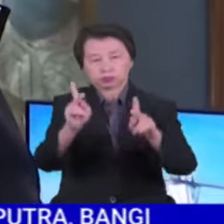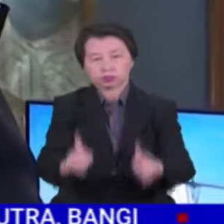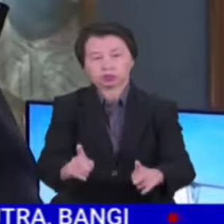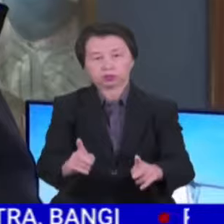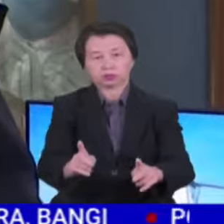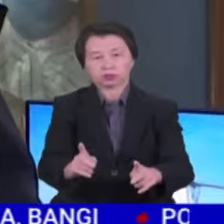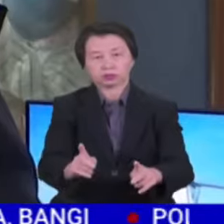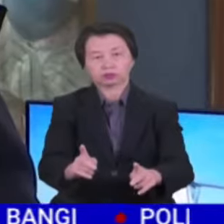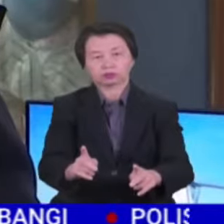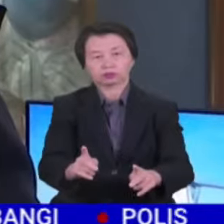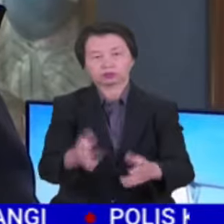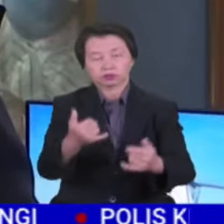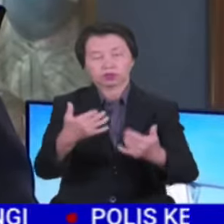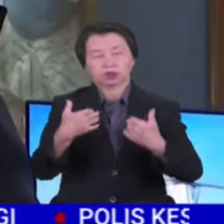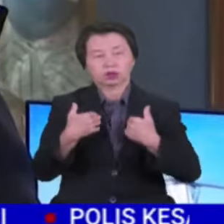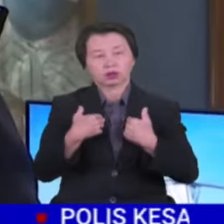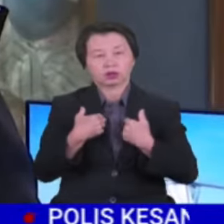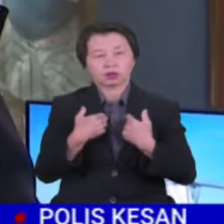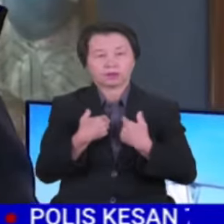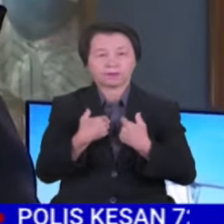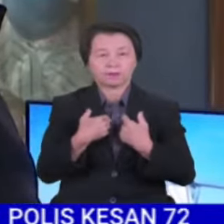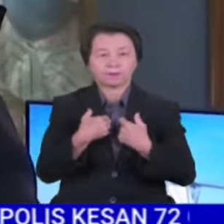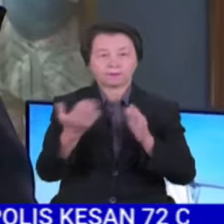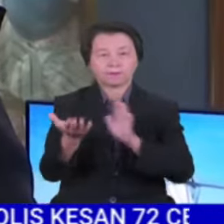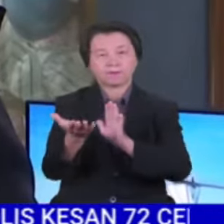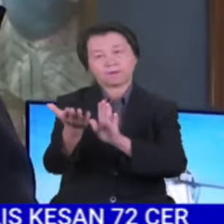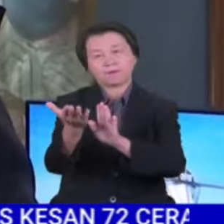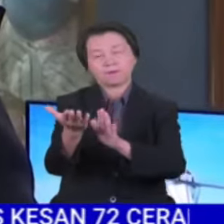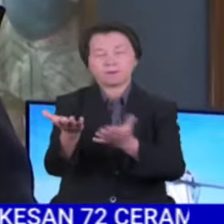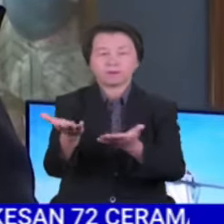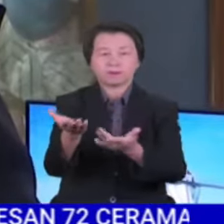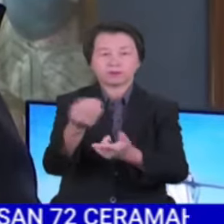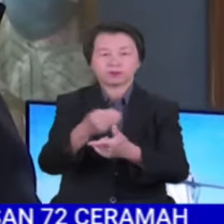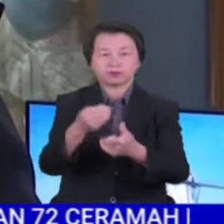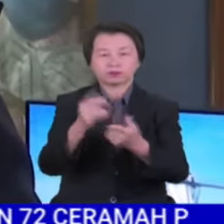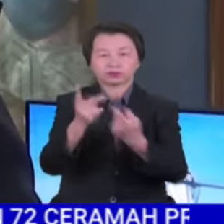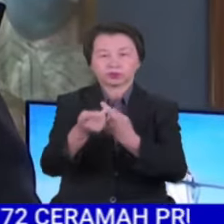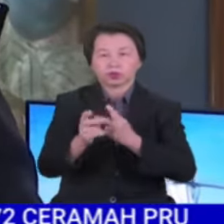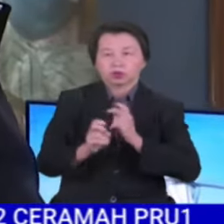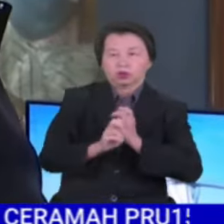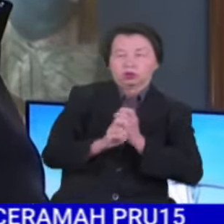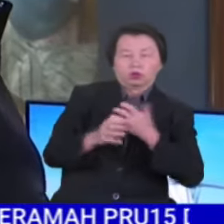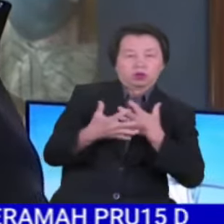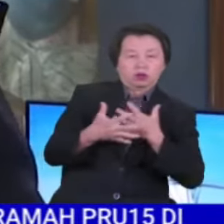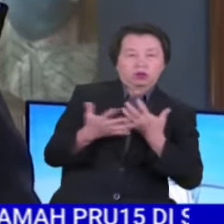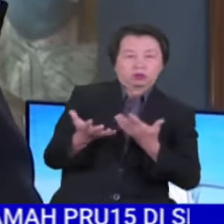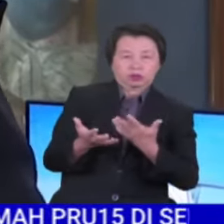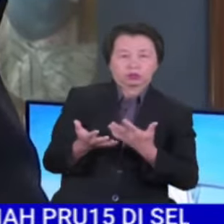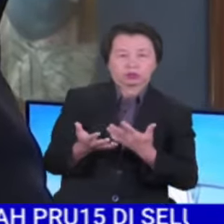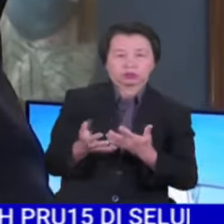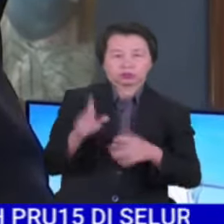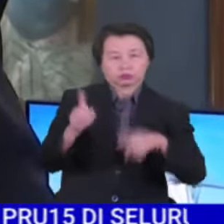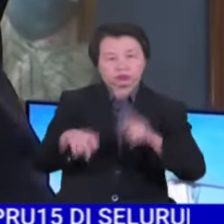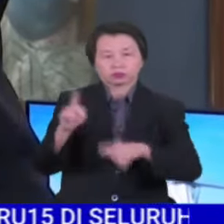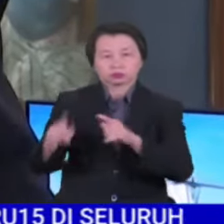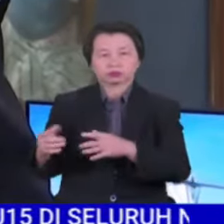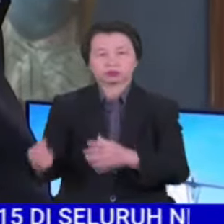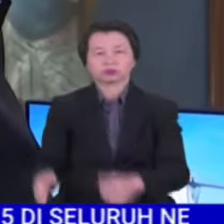yang berada ataupun berhadapan dengan keadaan genting atau bencana tertentu.